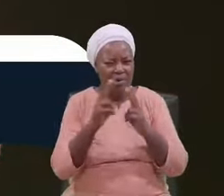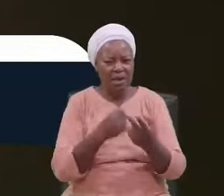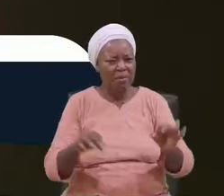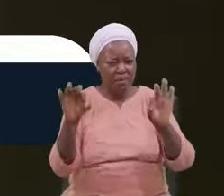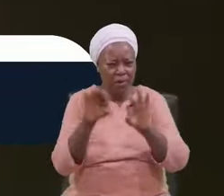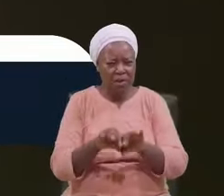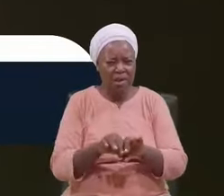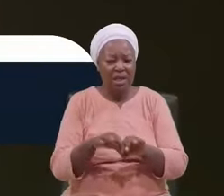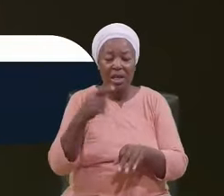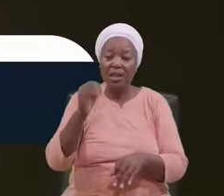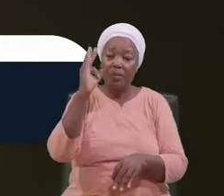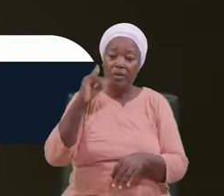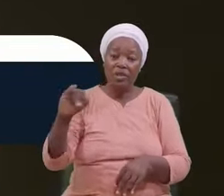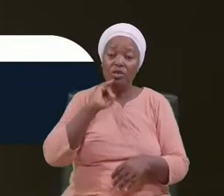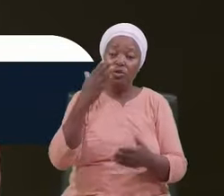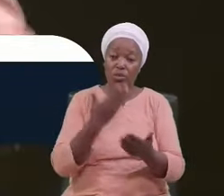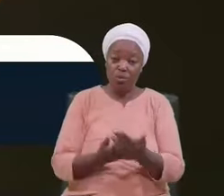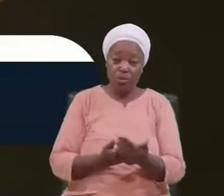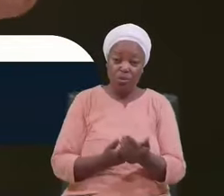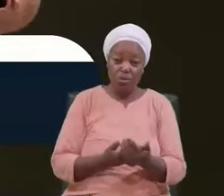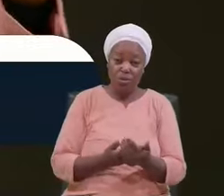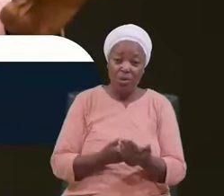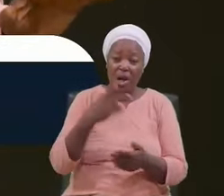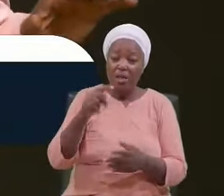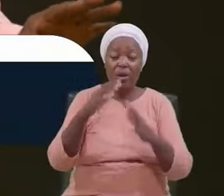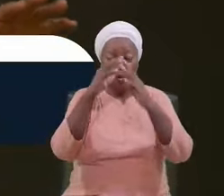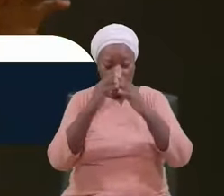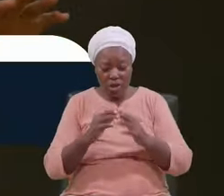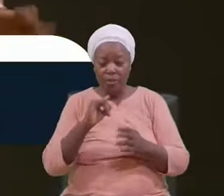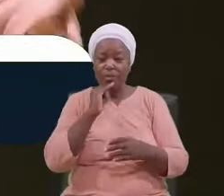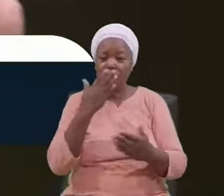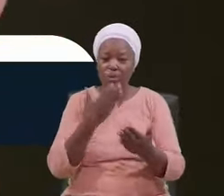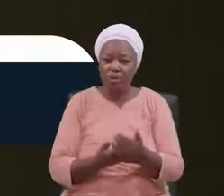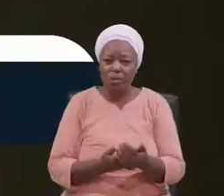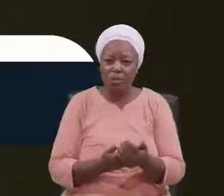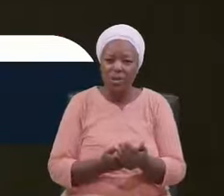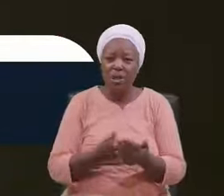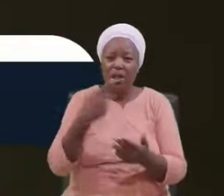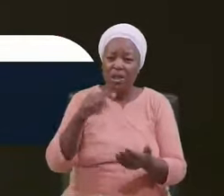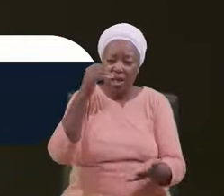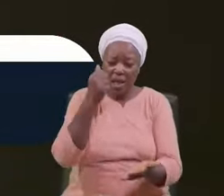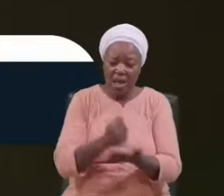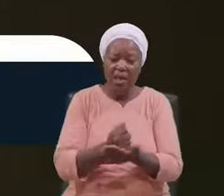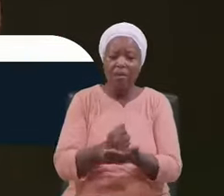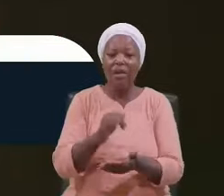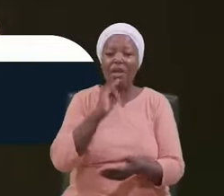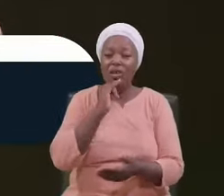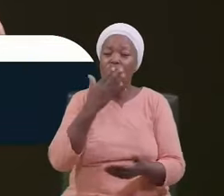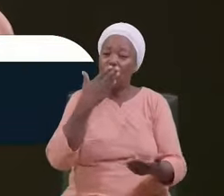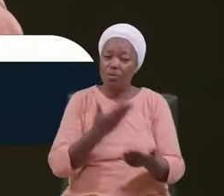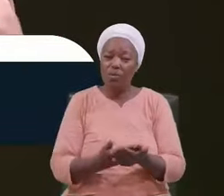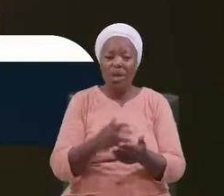sont très importantes. La prédication est bonne, l'adoration est bonne, l'amen est bien fort, tout paraît